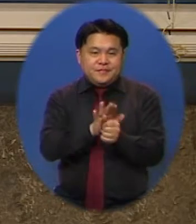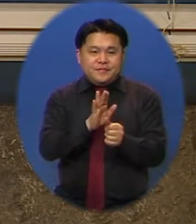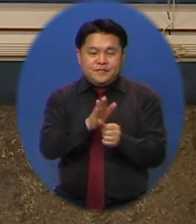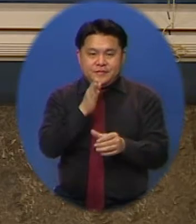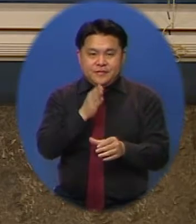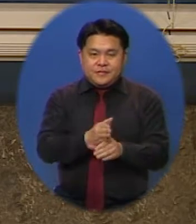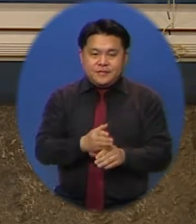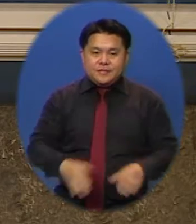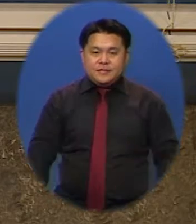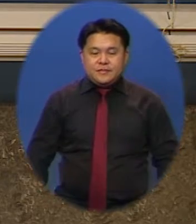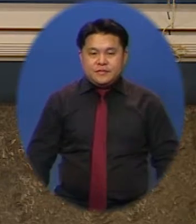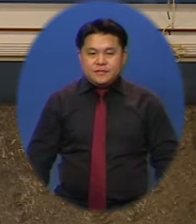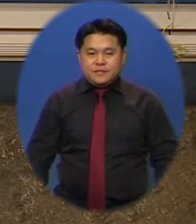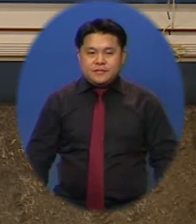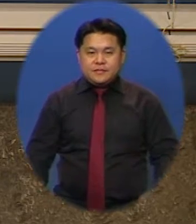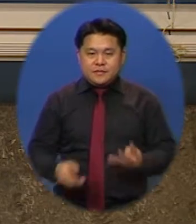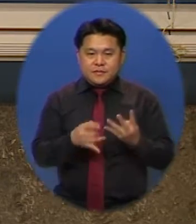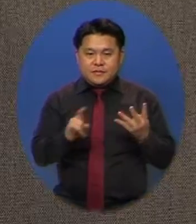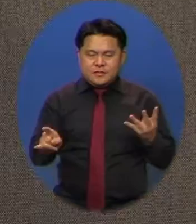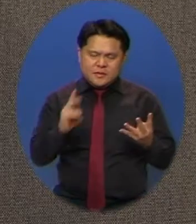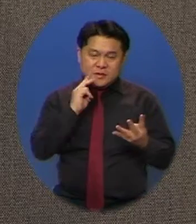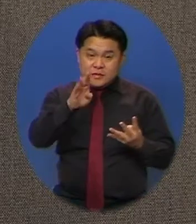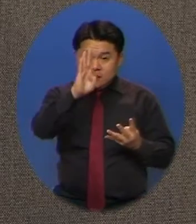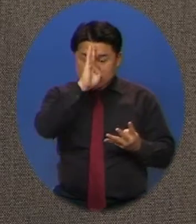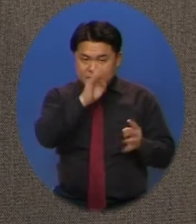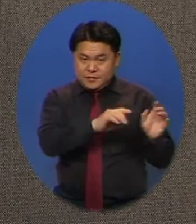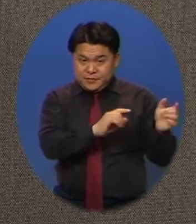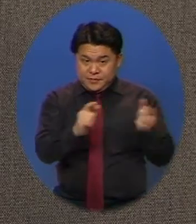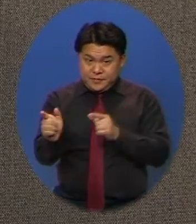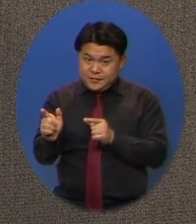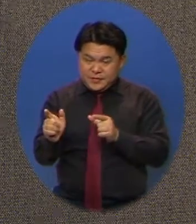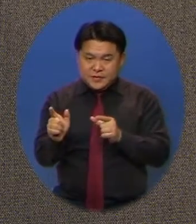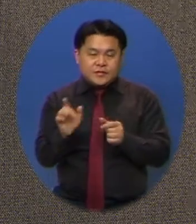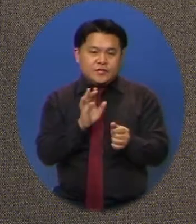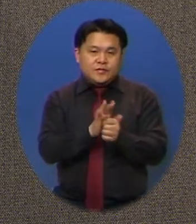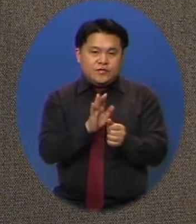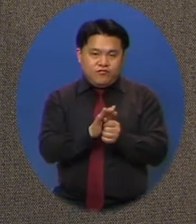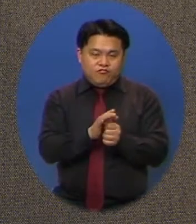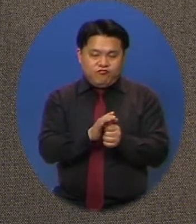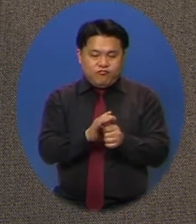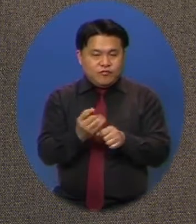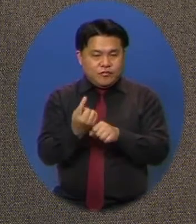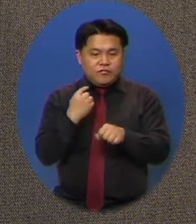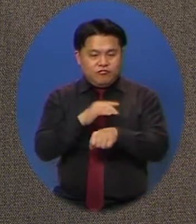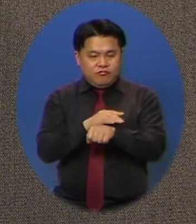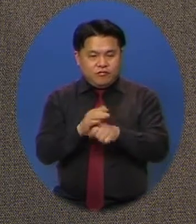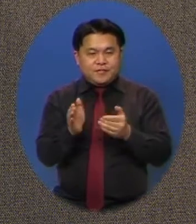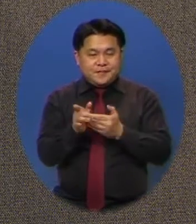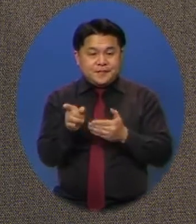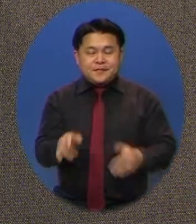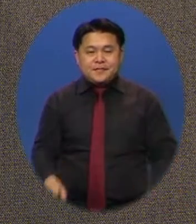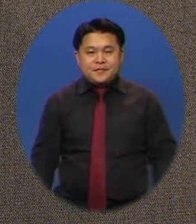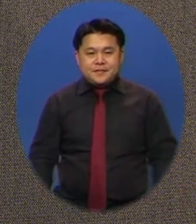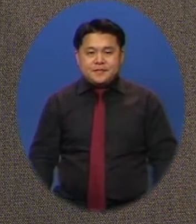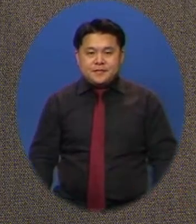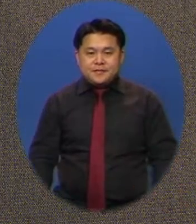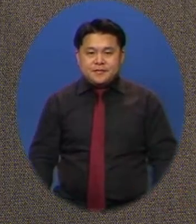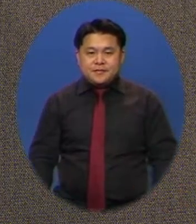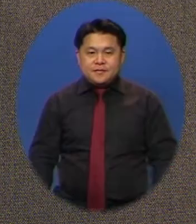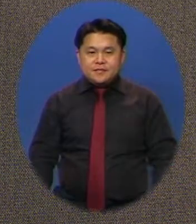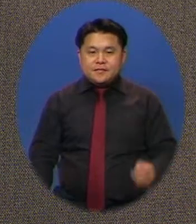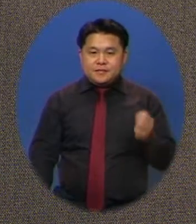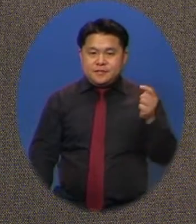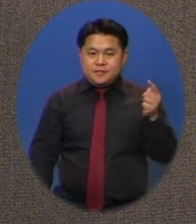그래서 4대중증의 지속적인 그 추진이 작년에 큰 정책으로 볼 수가 있겠습니다. 그다음에 그